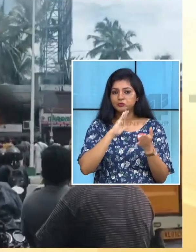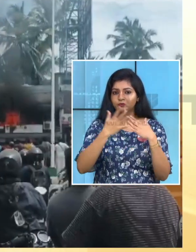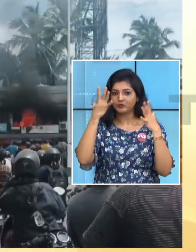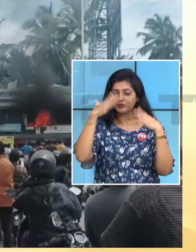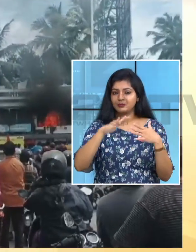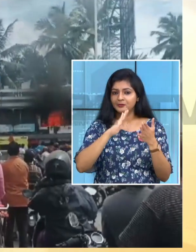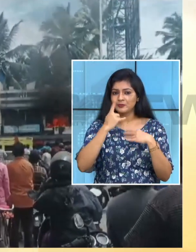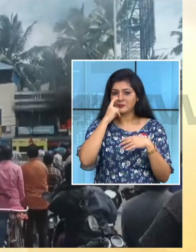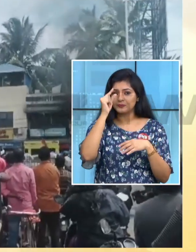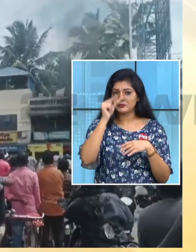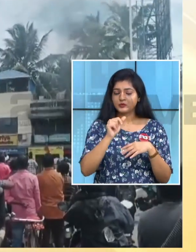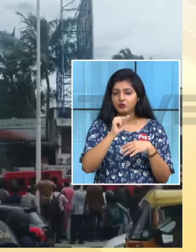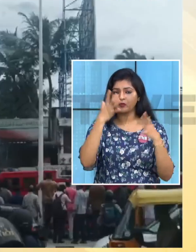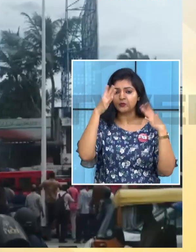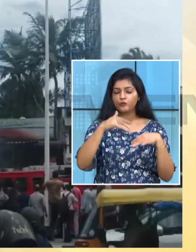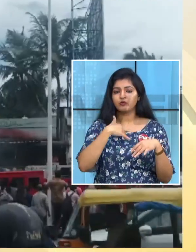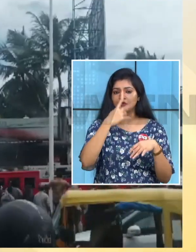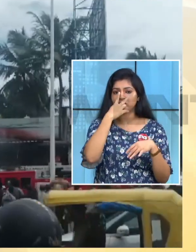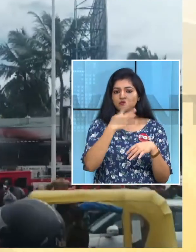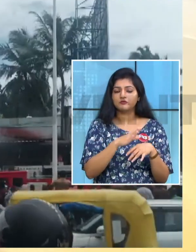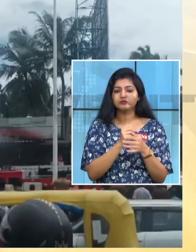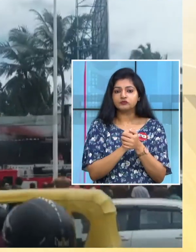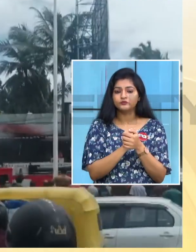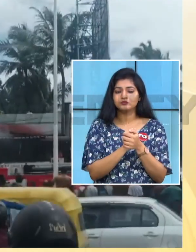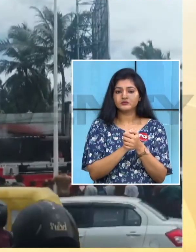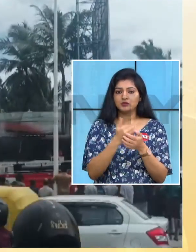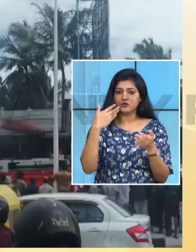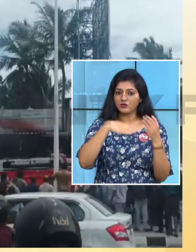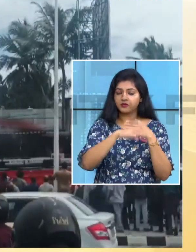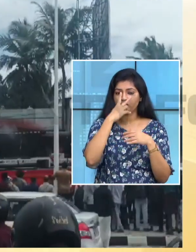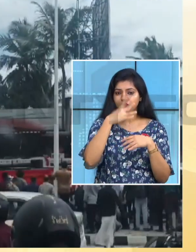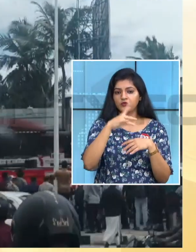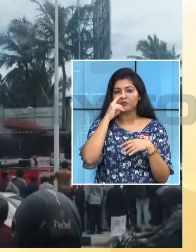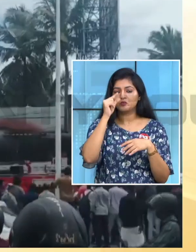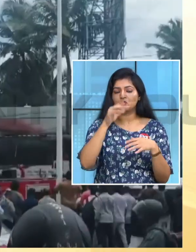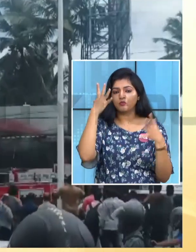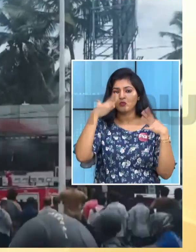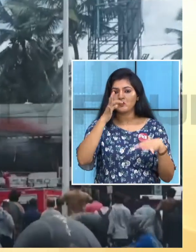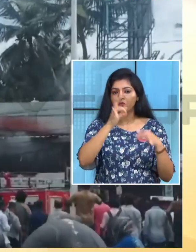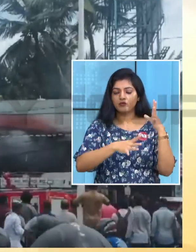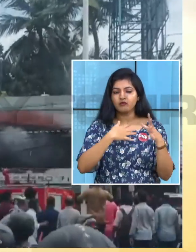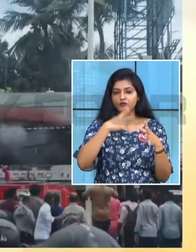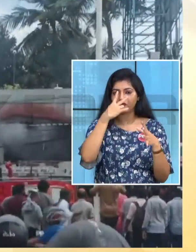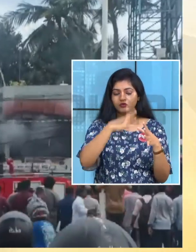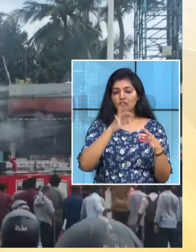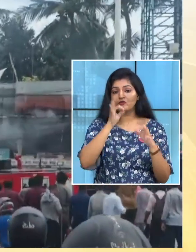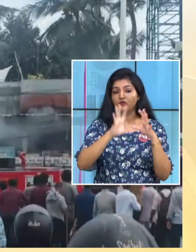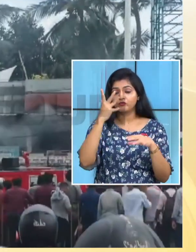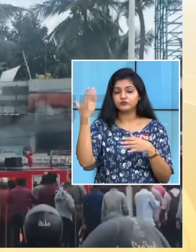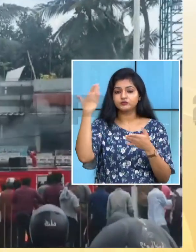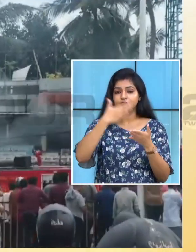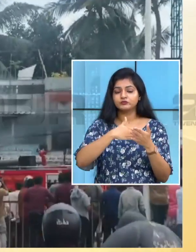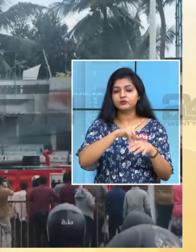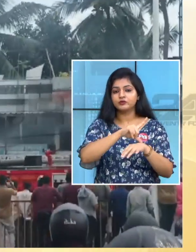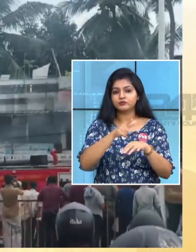ലേഡിയില്ലേ, പുള്ളിക്കാരിയുടെ ബോഡി ആയിരുന്നത്. നിങ്ങൾ കയറിയപ്പോൾ കാണുന്നത്? ഞാൻ കയറിയപ്പോൾ കാണുന്നത്. ശേഷമാണ് ഫയർഫോഴ്സ് ഒക്കെ? അതെ. ശരി.